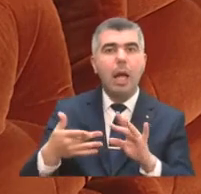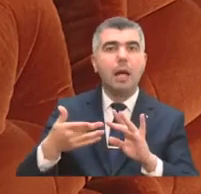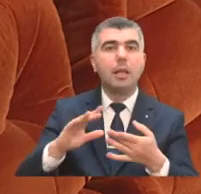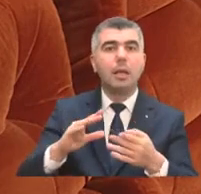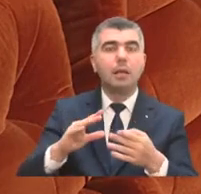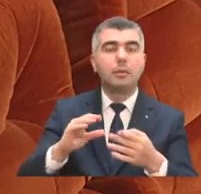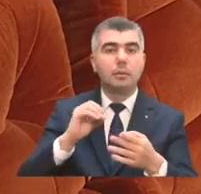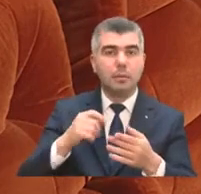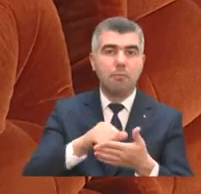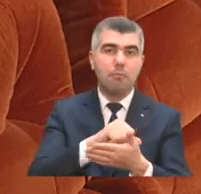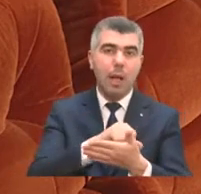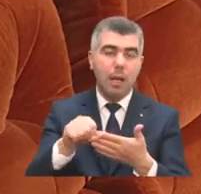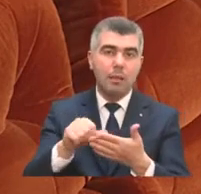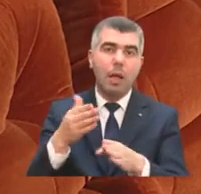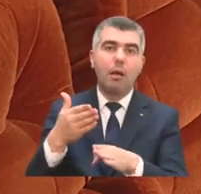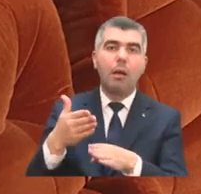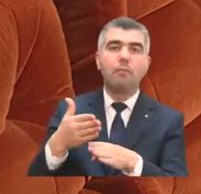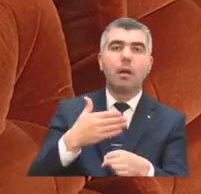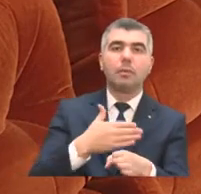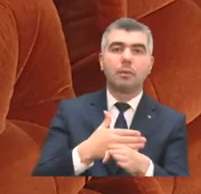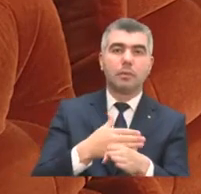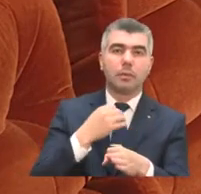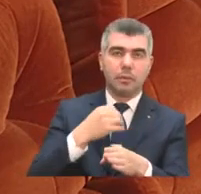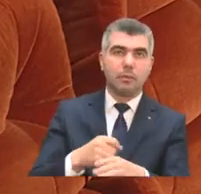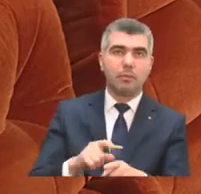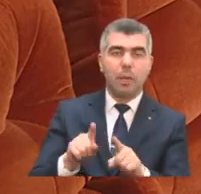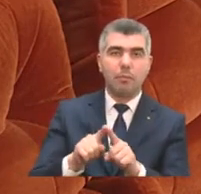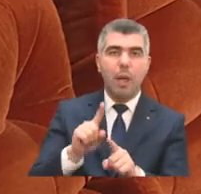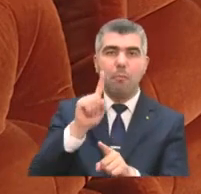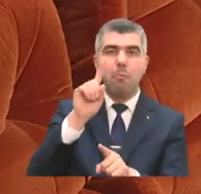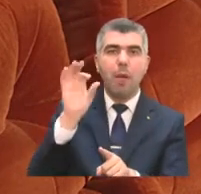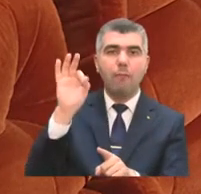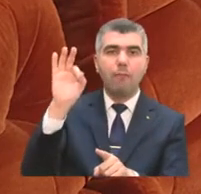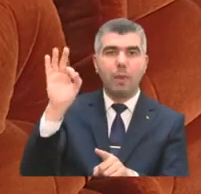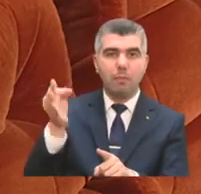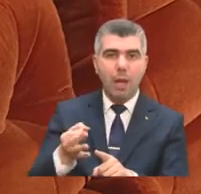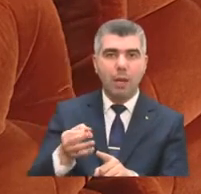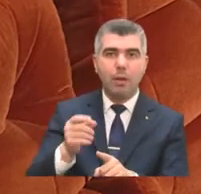وتنأملوا نقاربوا نسبة 100% من بعد سنتين.